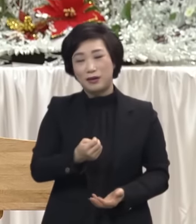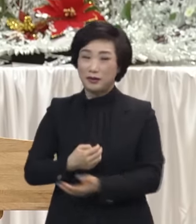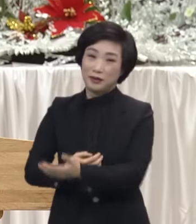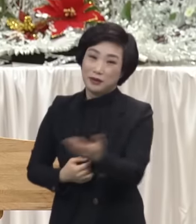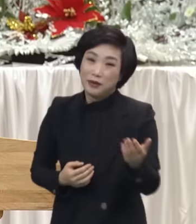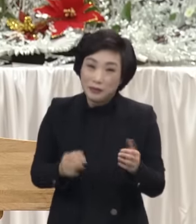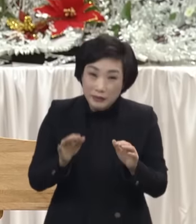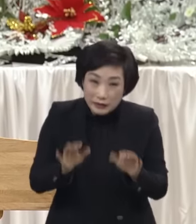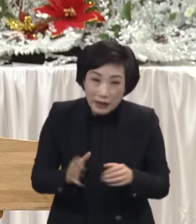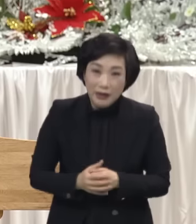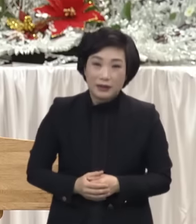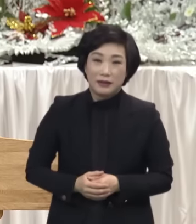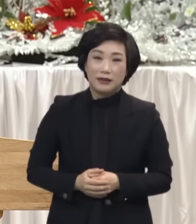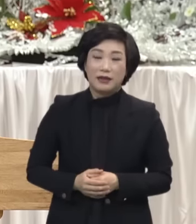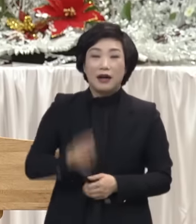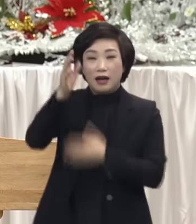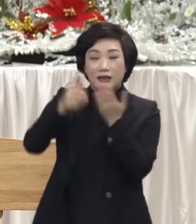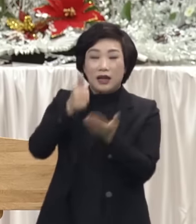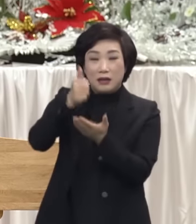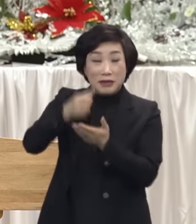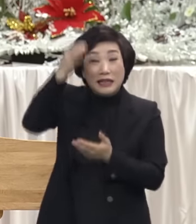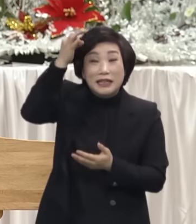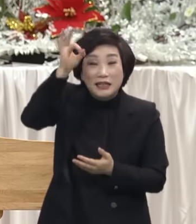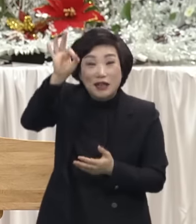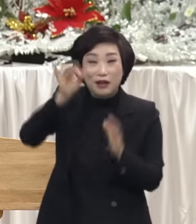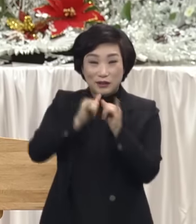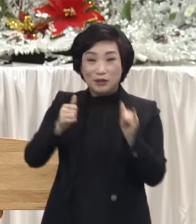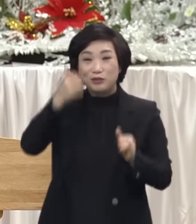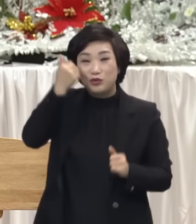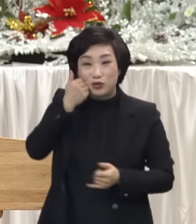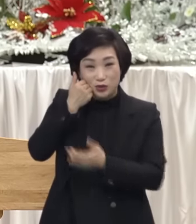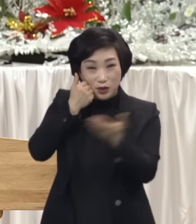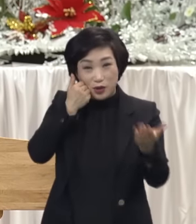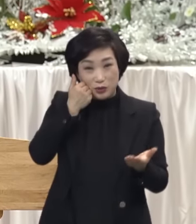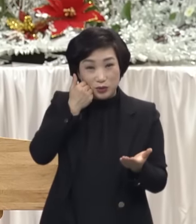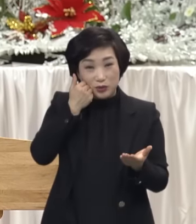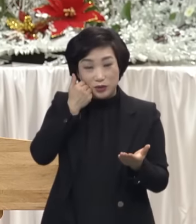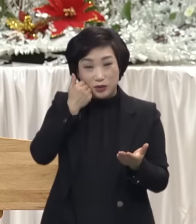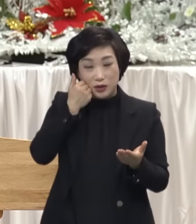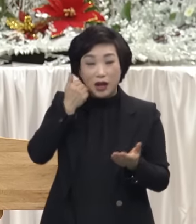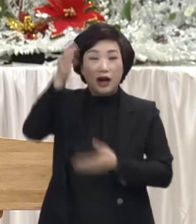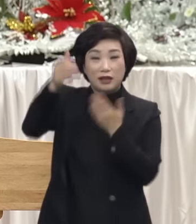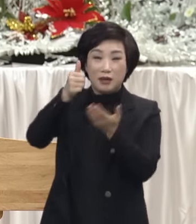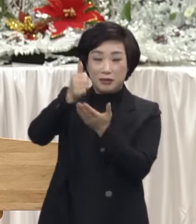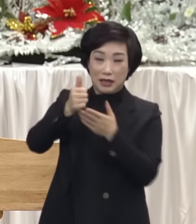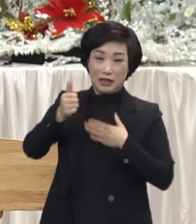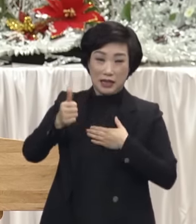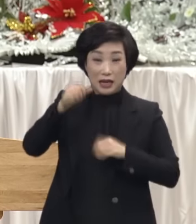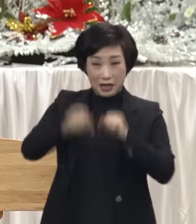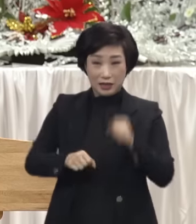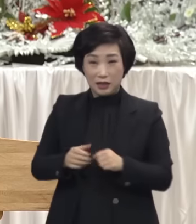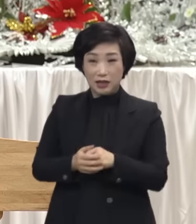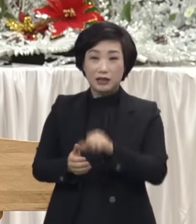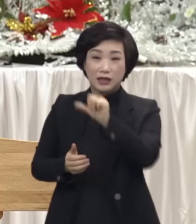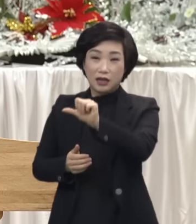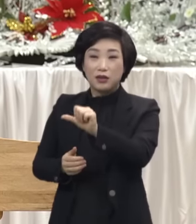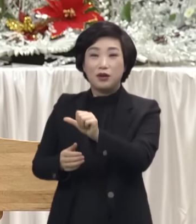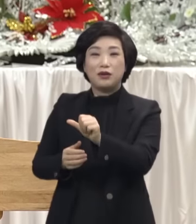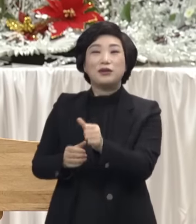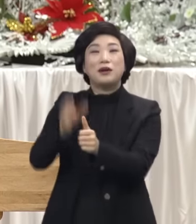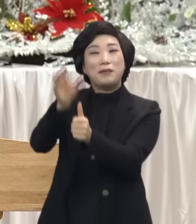여러분, 하나님이 인정하시는 자는 하나님 앞에서 자기 행위가 다섯 달란트